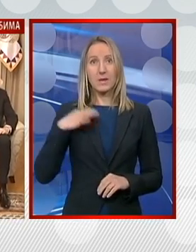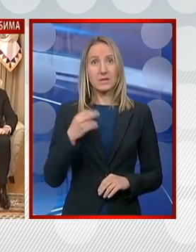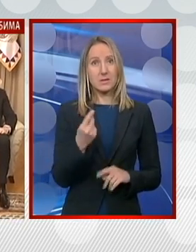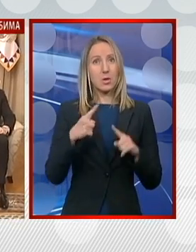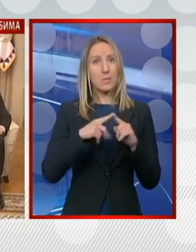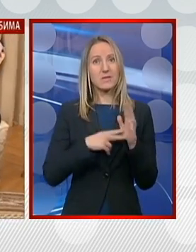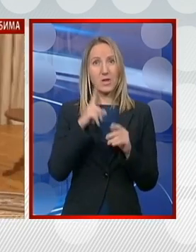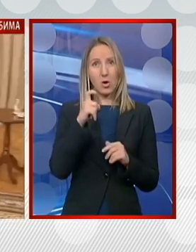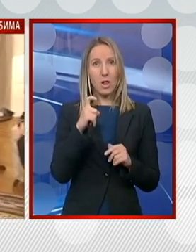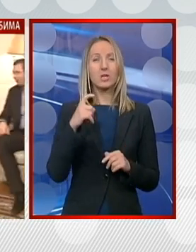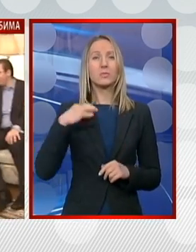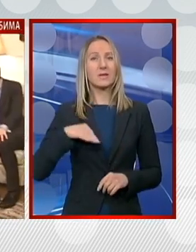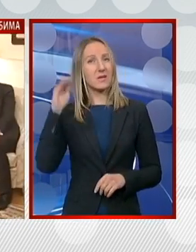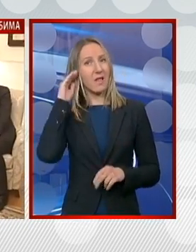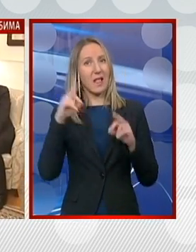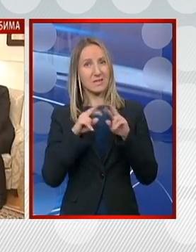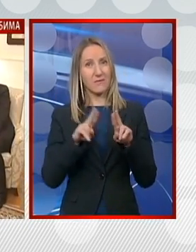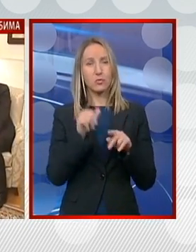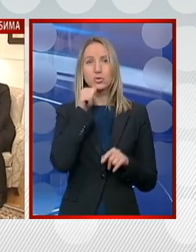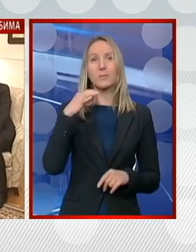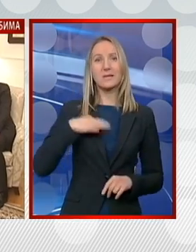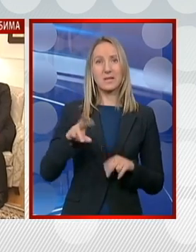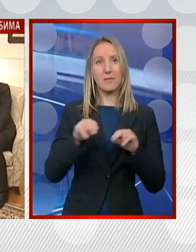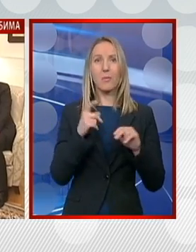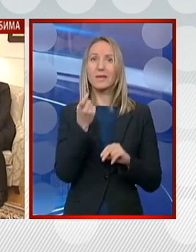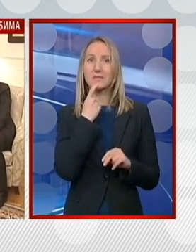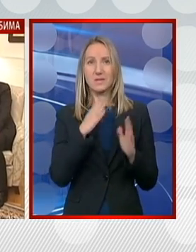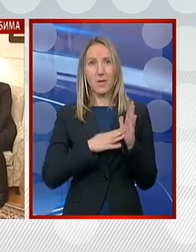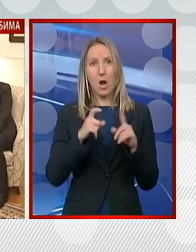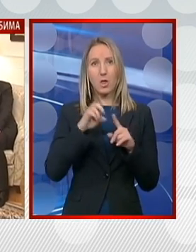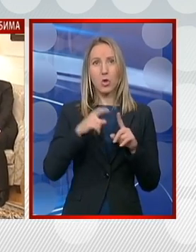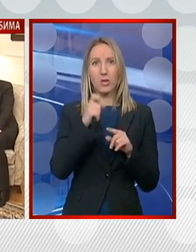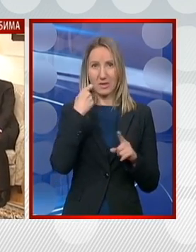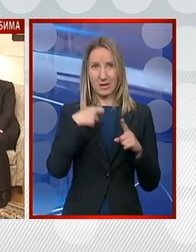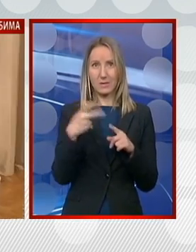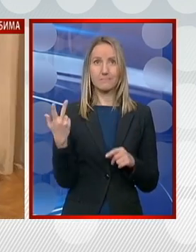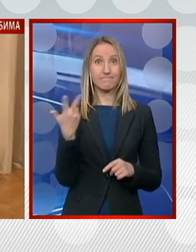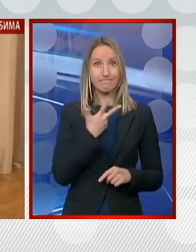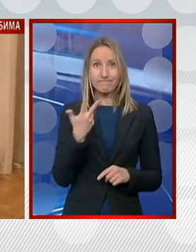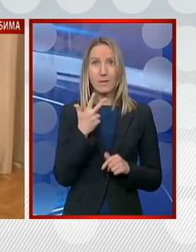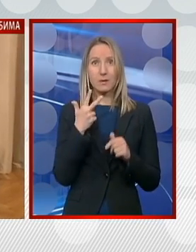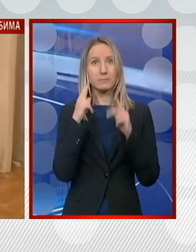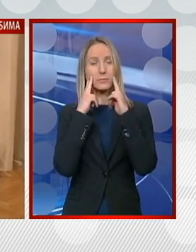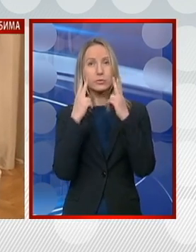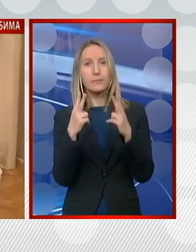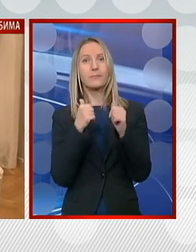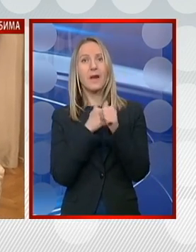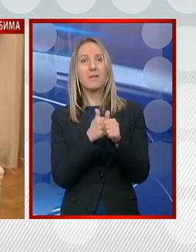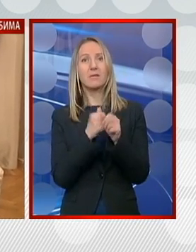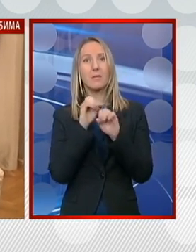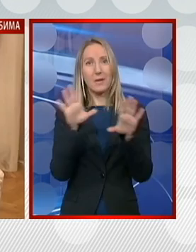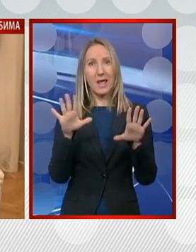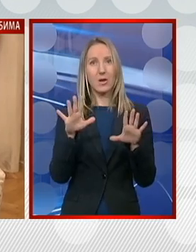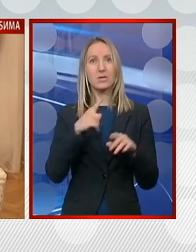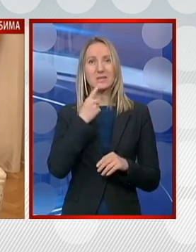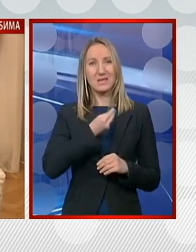Predsjednik Srbije Tomislav Nikolić, premijer Aleksandar Vučić i predsjednik Republike Srpske Milorad Dodik zajedno su pratili prenos izricanja presuda